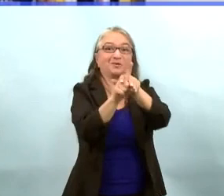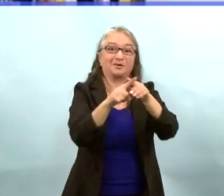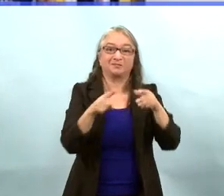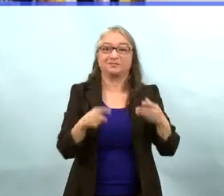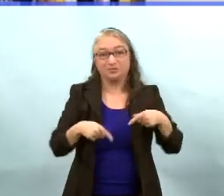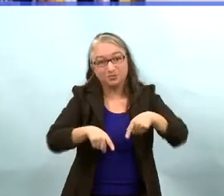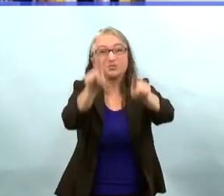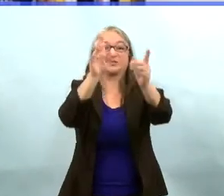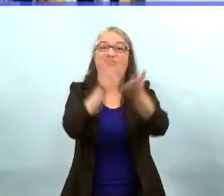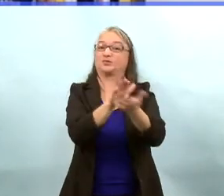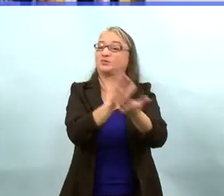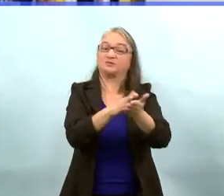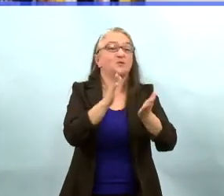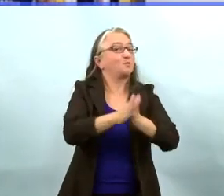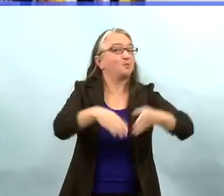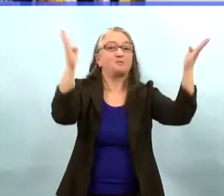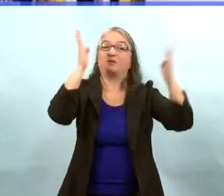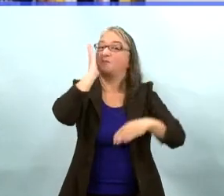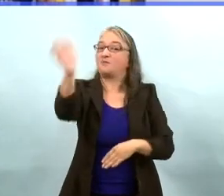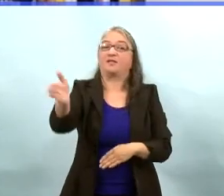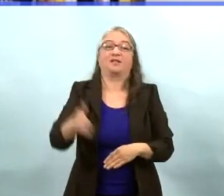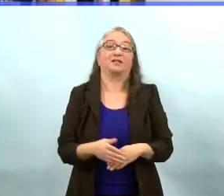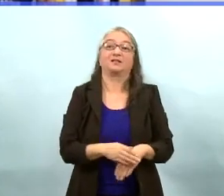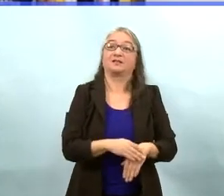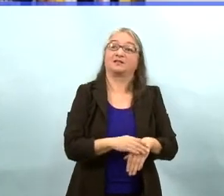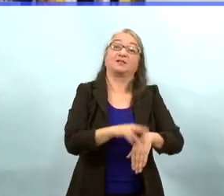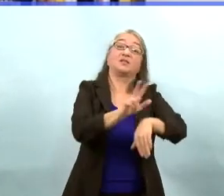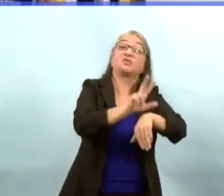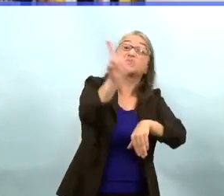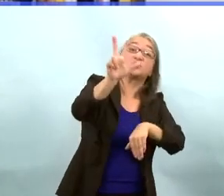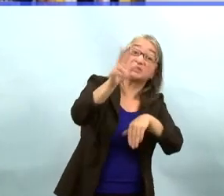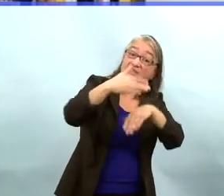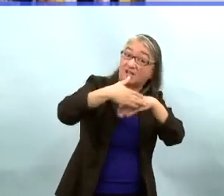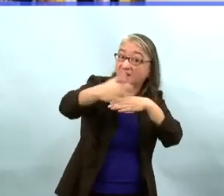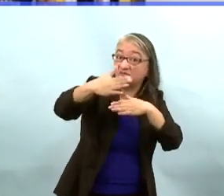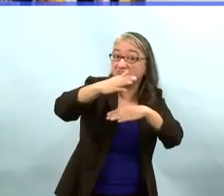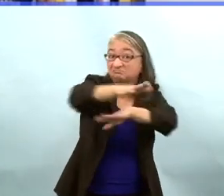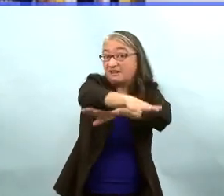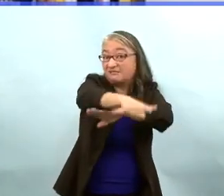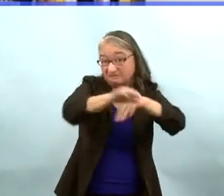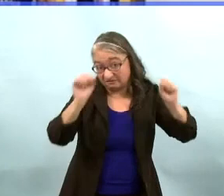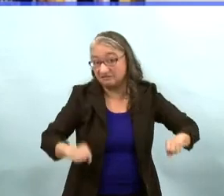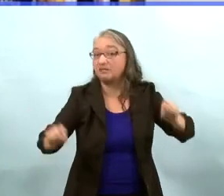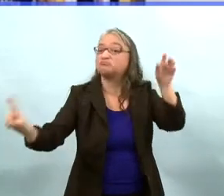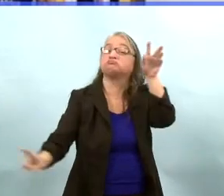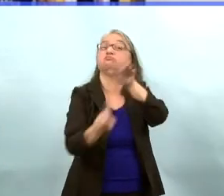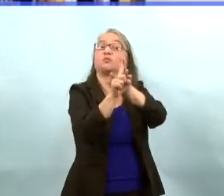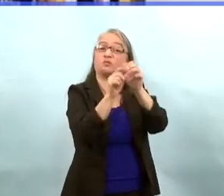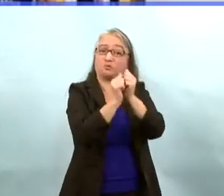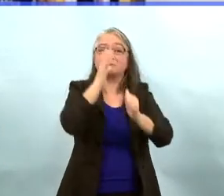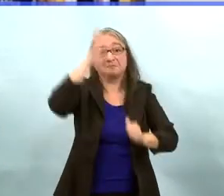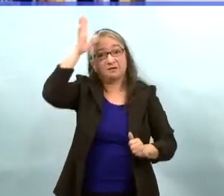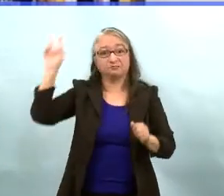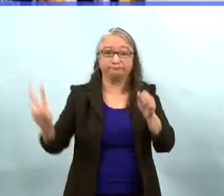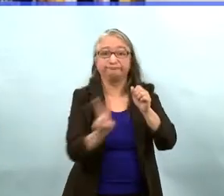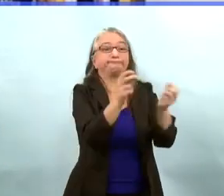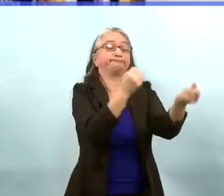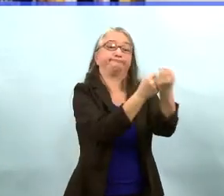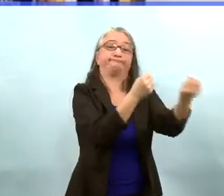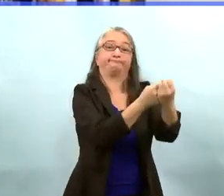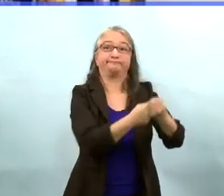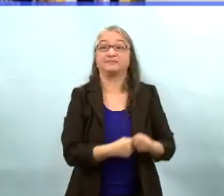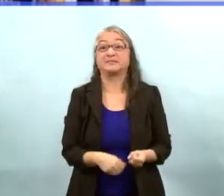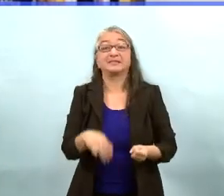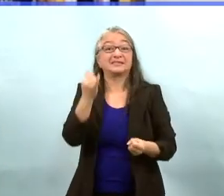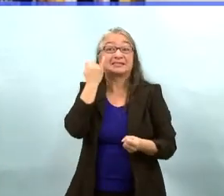bonne décision. Mais ils savent qu'ils peuvent revenir nous voir parce qu'on ne ferme jamais la porte sur aucune école. Il y a des écoles qui ont besoin de plus de temps pour